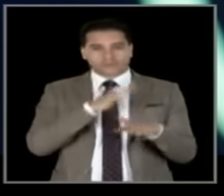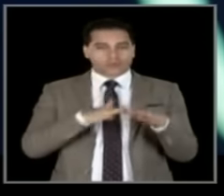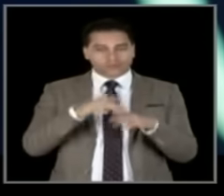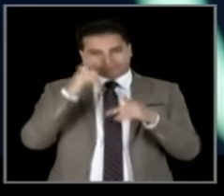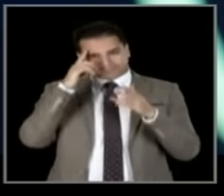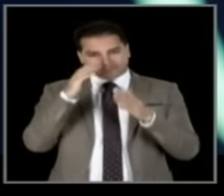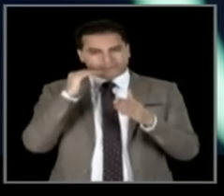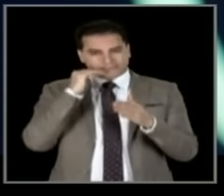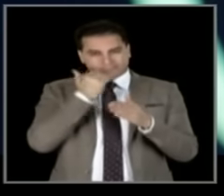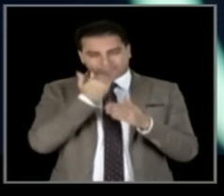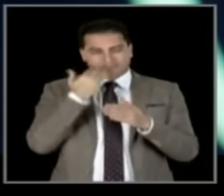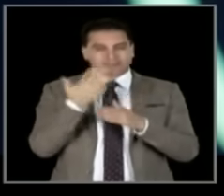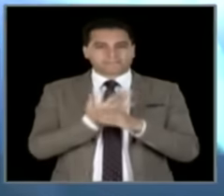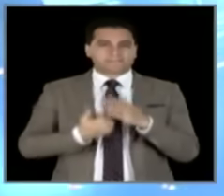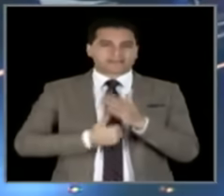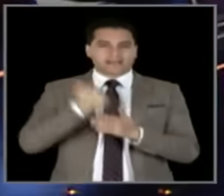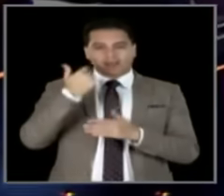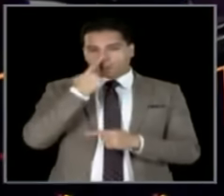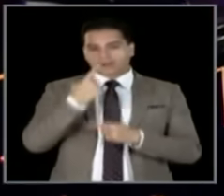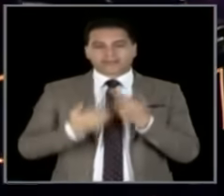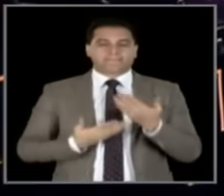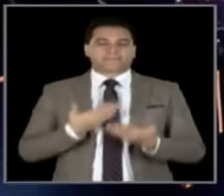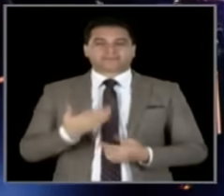فينا يطلع أحسن ما عنده عشان نكمل مشوارنا.